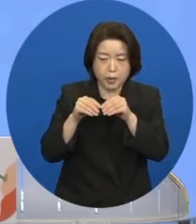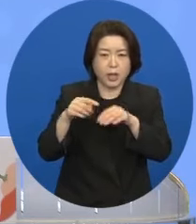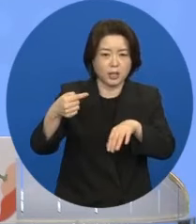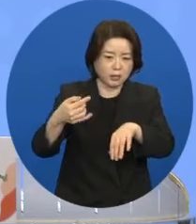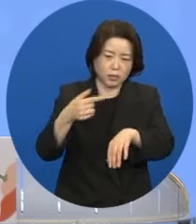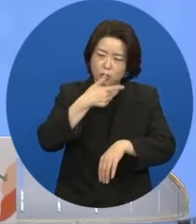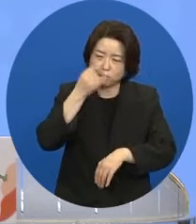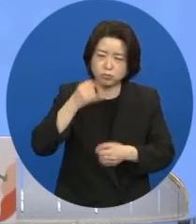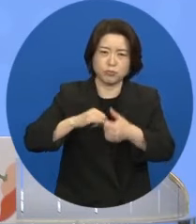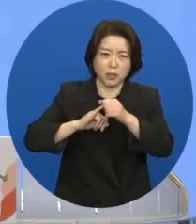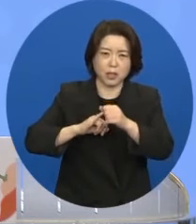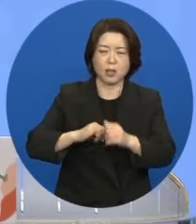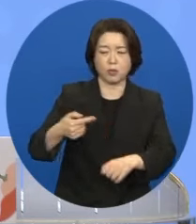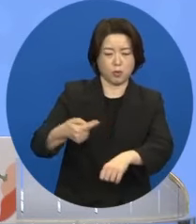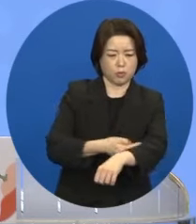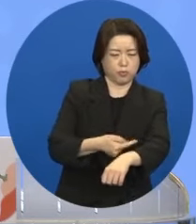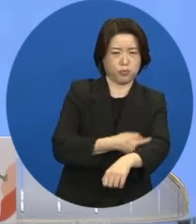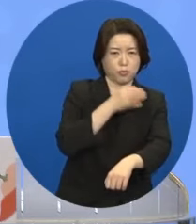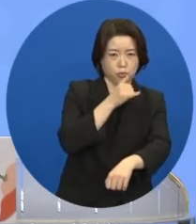많은 분들의 간절한